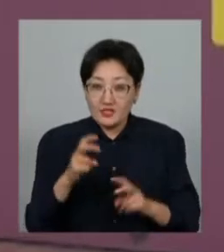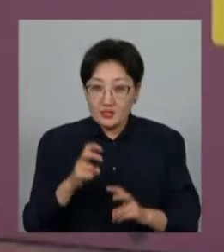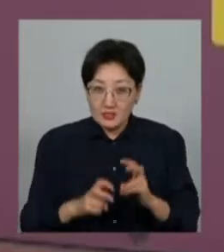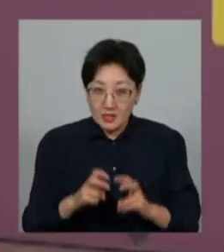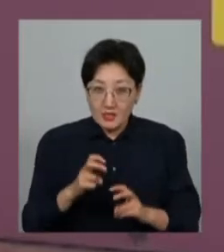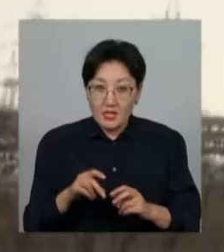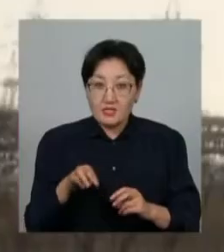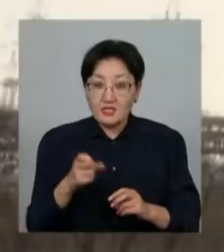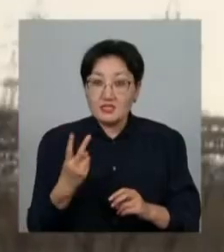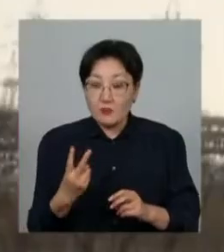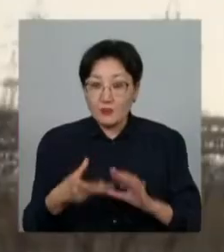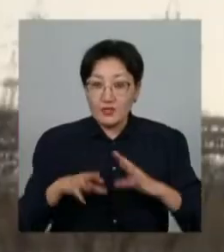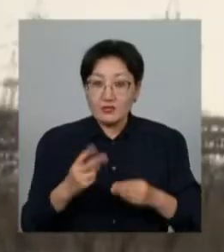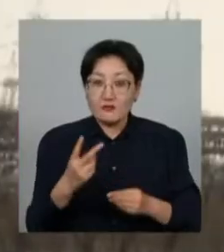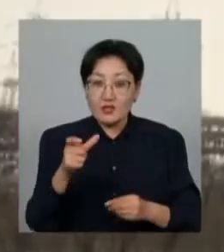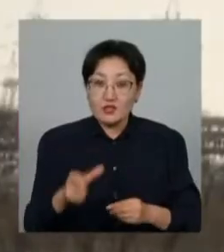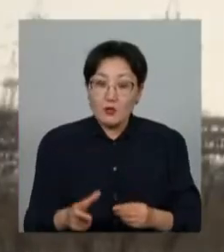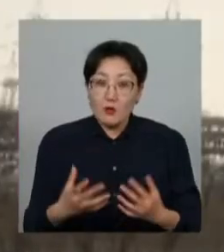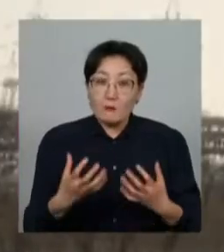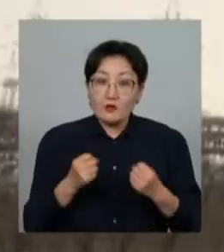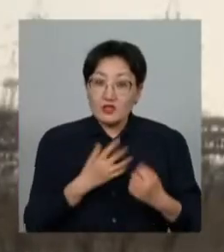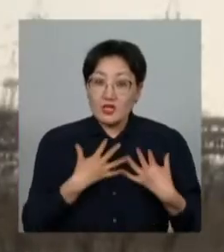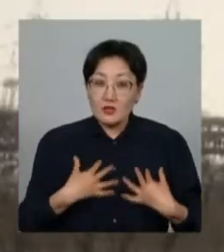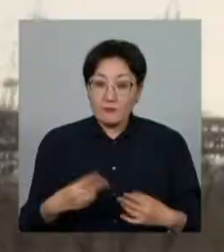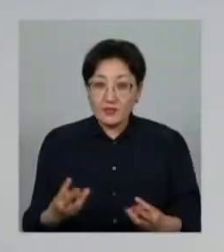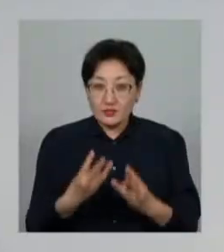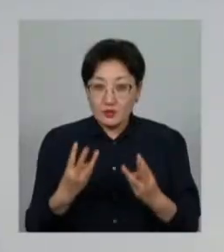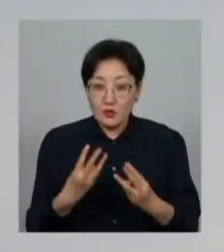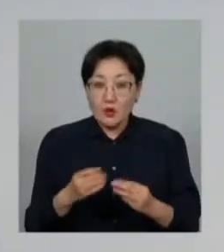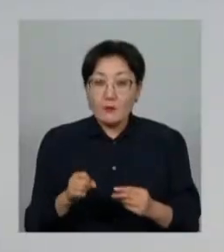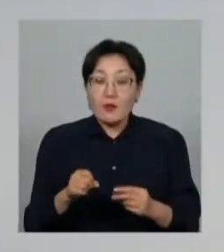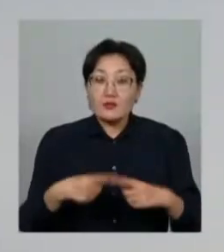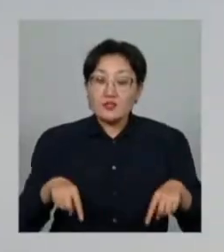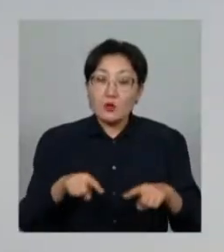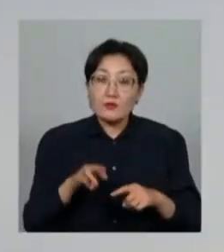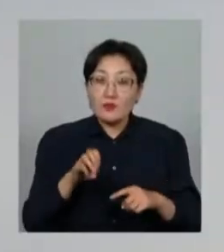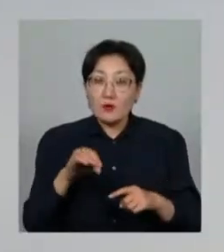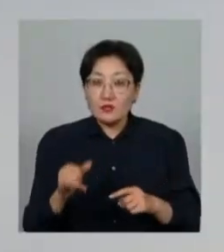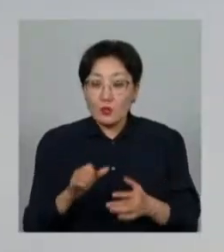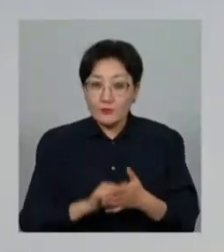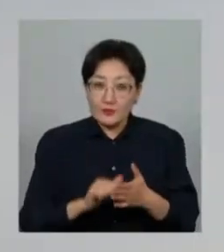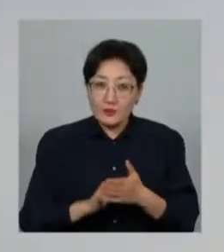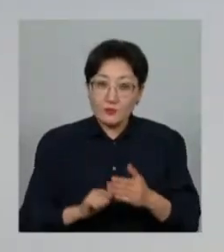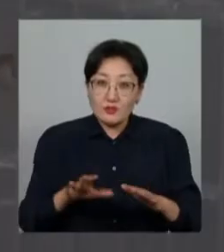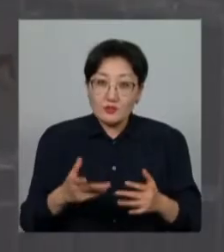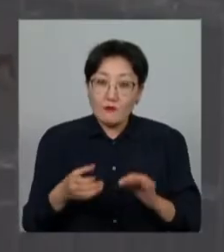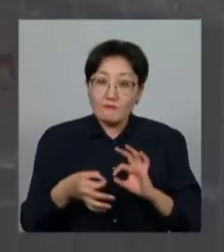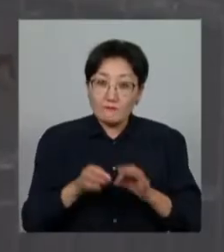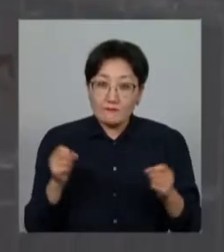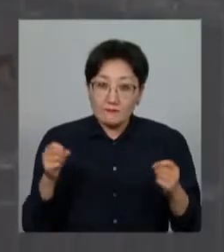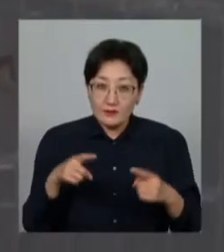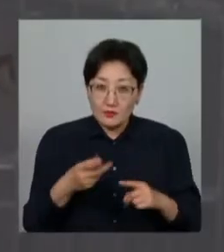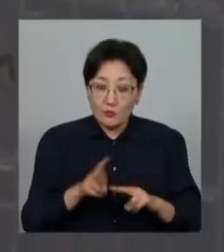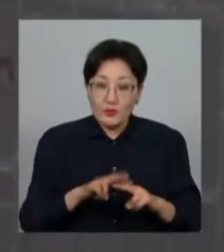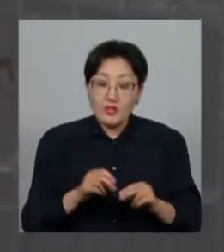ТЭЦ-2, в результате чего 2 человека получили ожоги. Как сообщили в ArcelorMittal Темиртау, причины произошедшего выясняются.